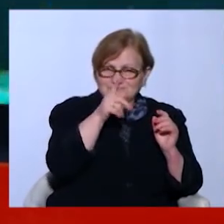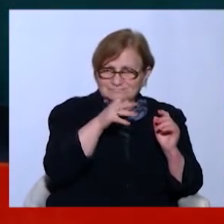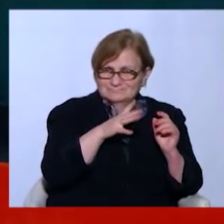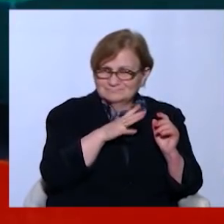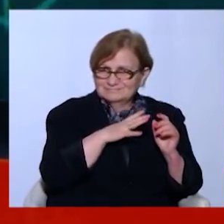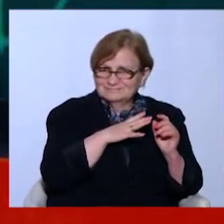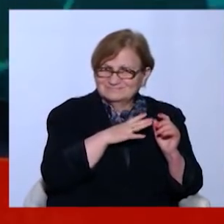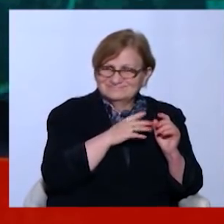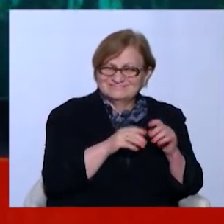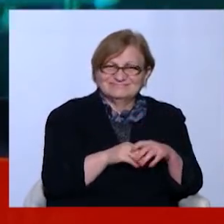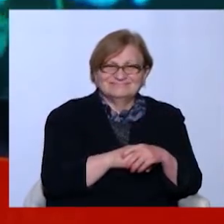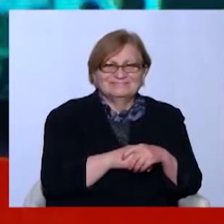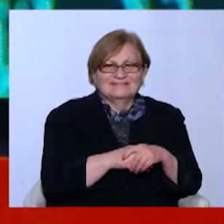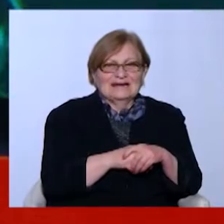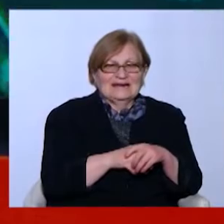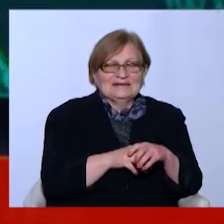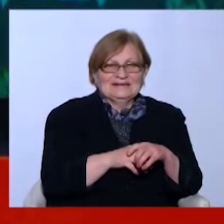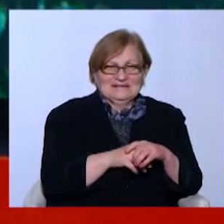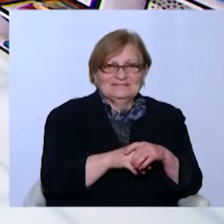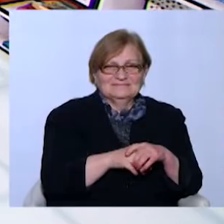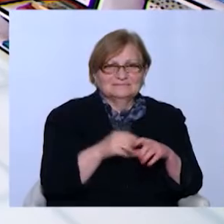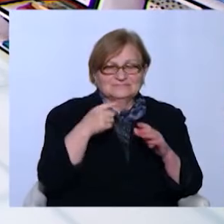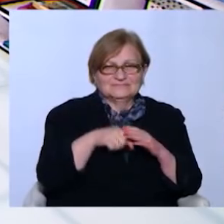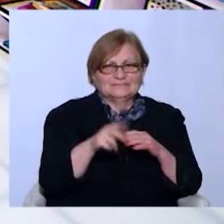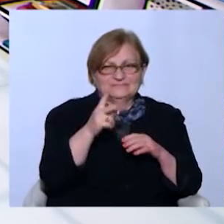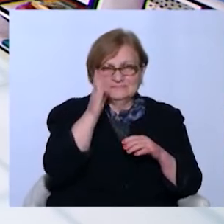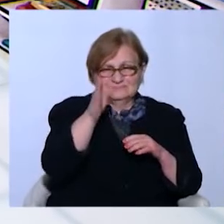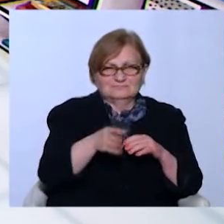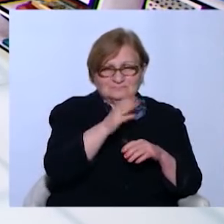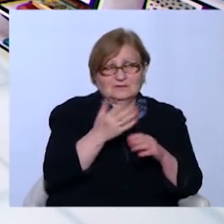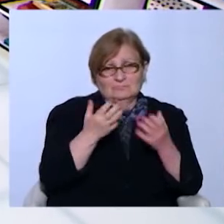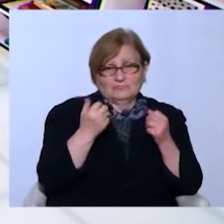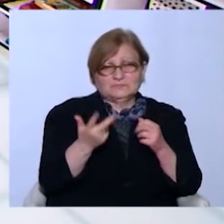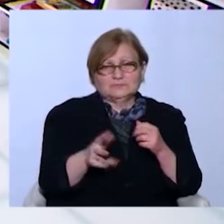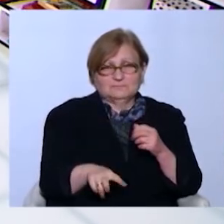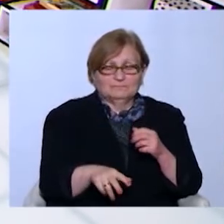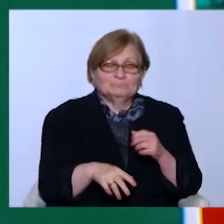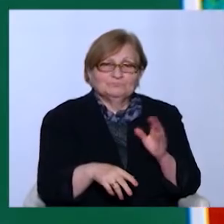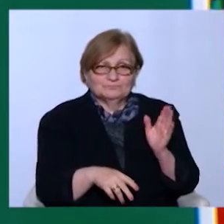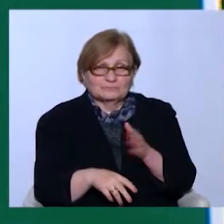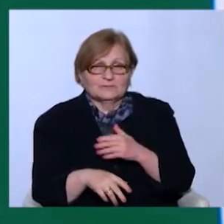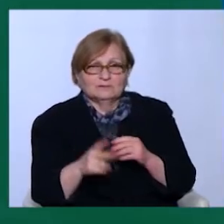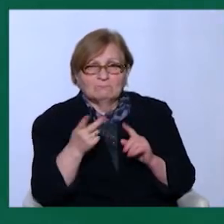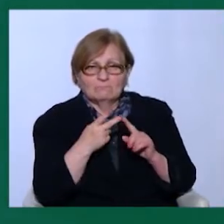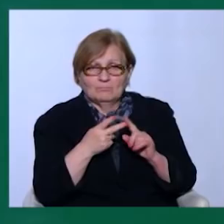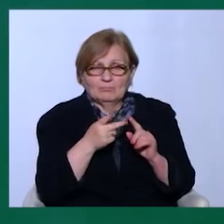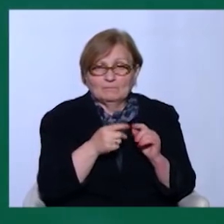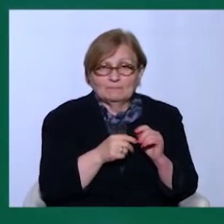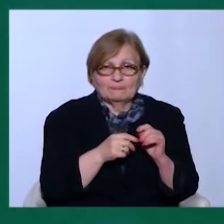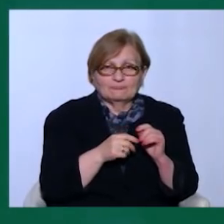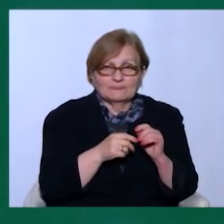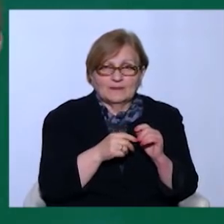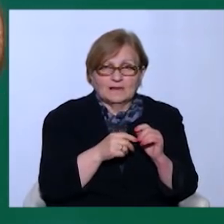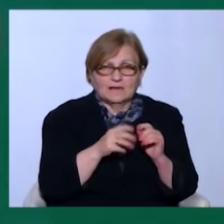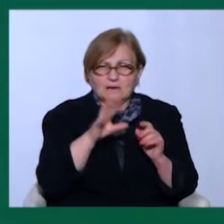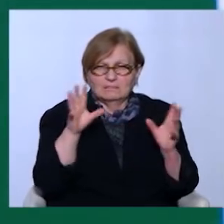მე თავის დროზე. კარგით, ეს ერთი ამოცანა. მეორე ამოცანას რაც შეეხება, იქ როგორც გითხარით,